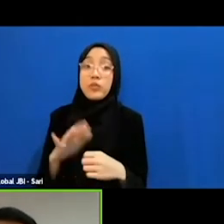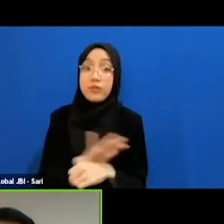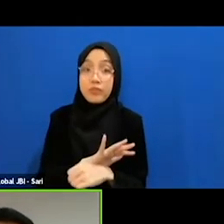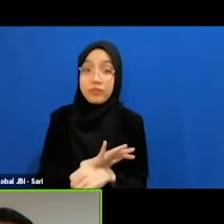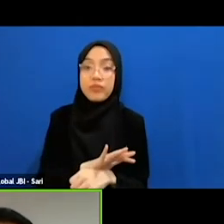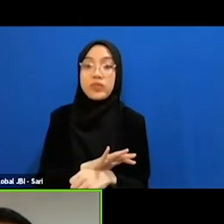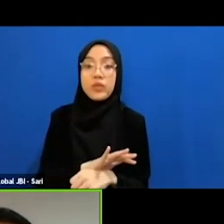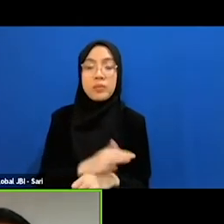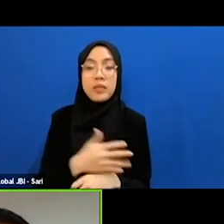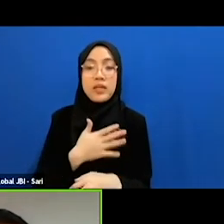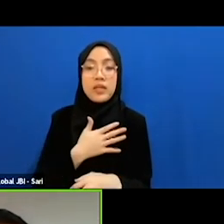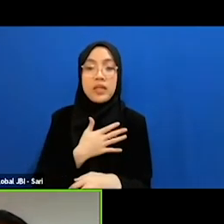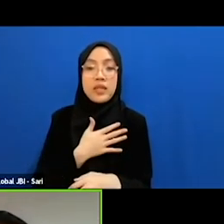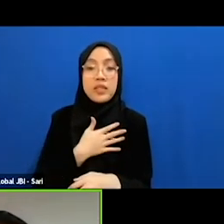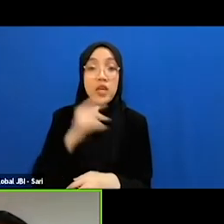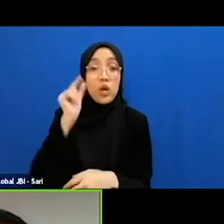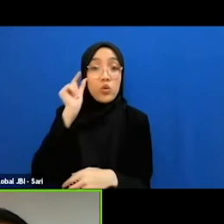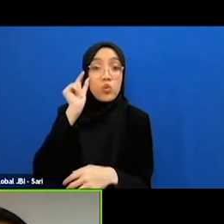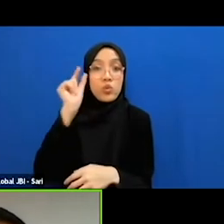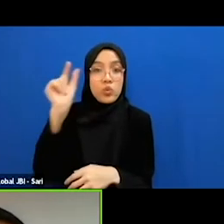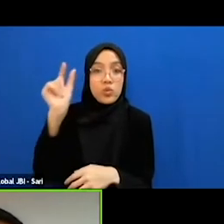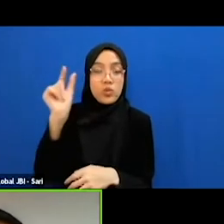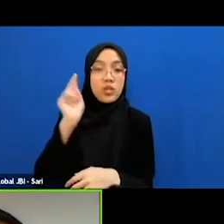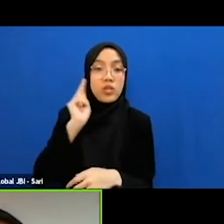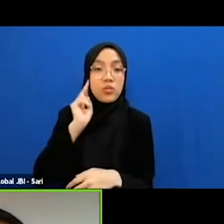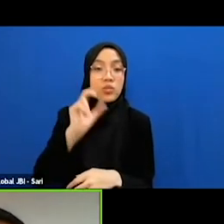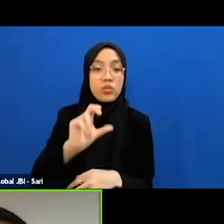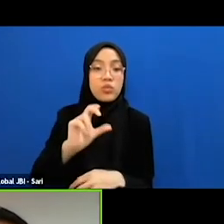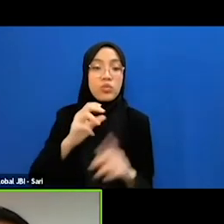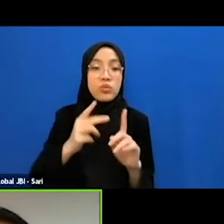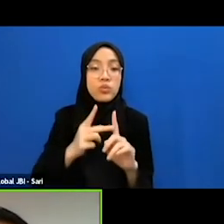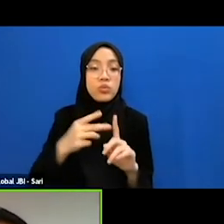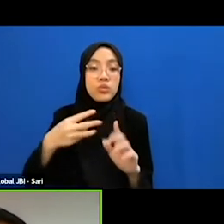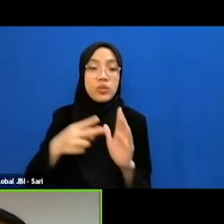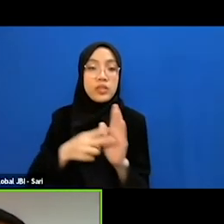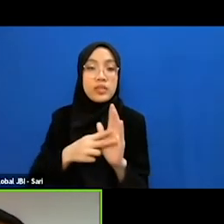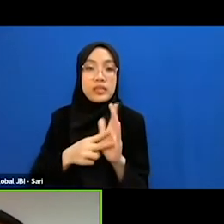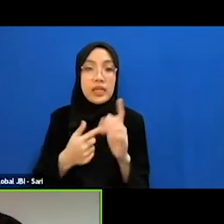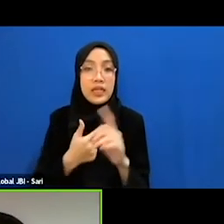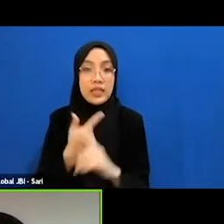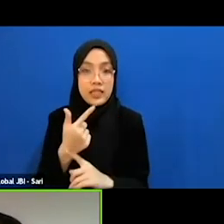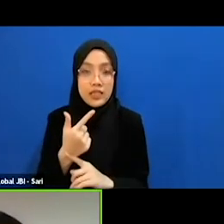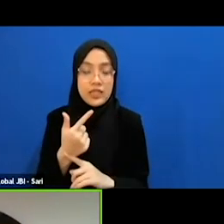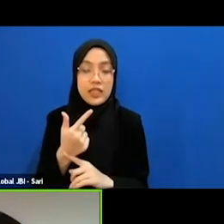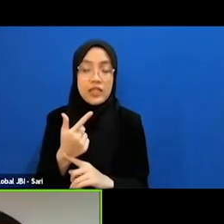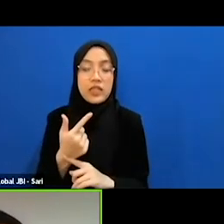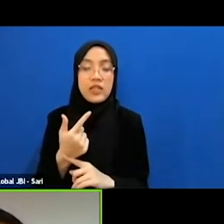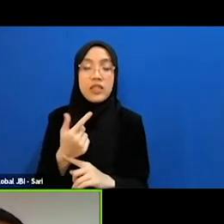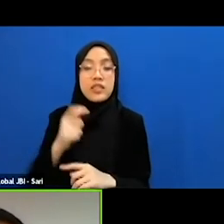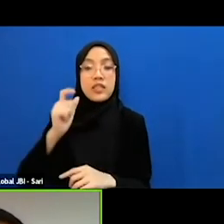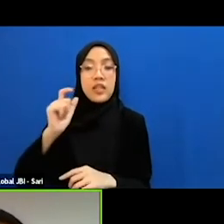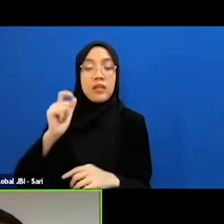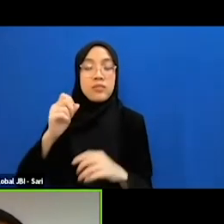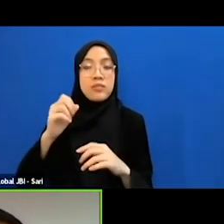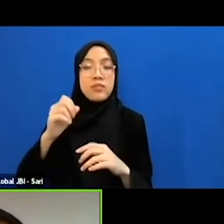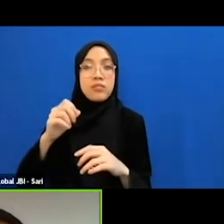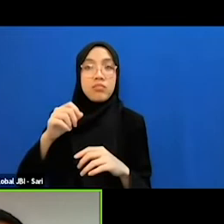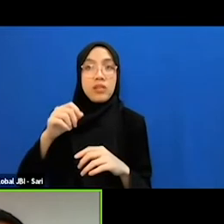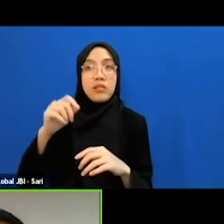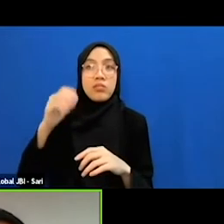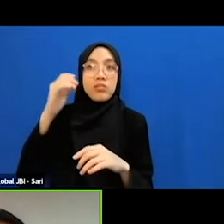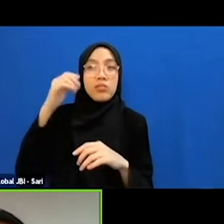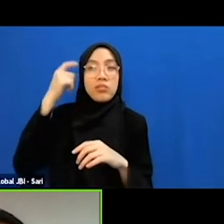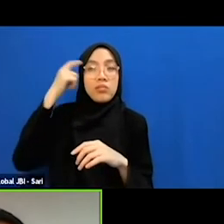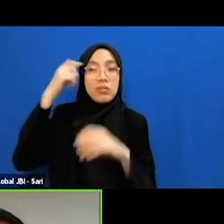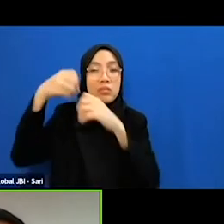jadi saya sih mengusulkan pada box ini Supaya apa berkerangka besarnya terlebih dahulu kita